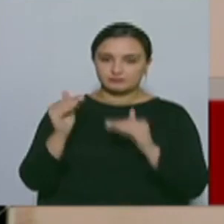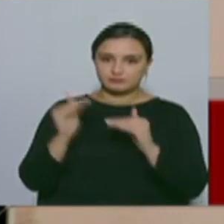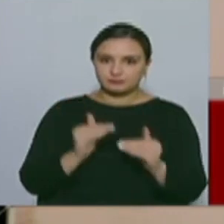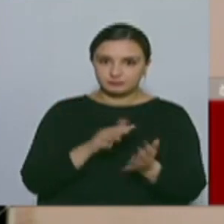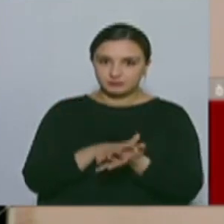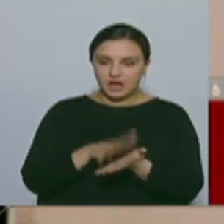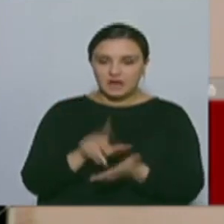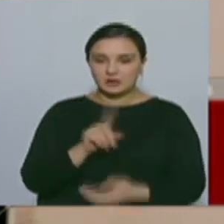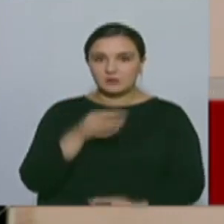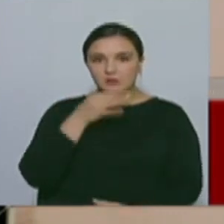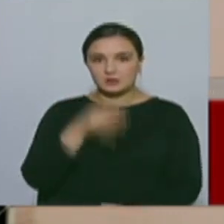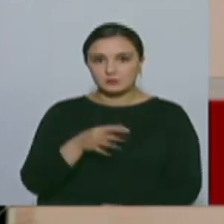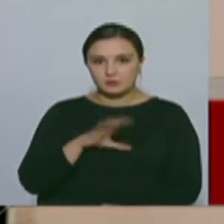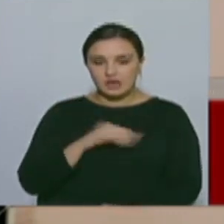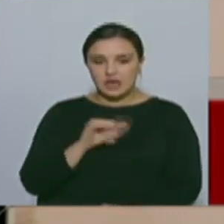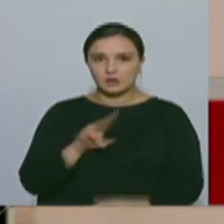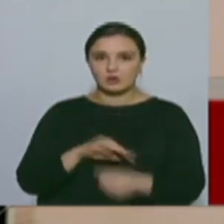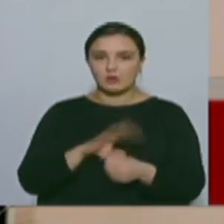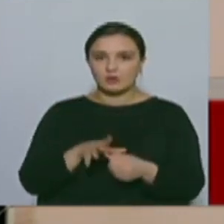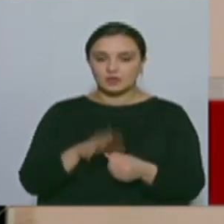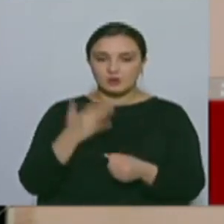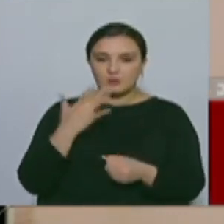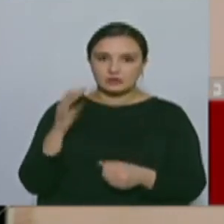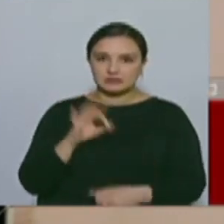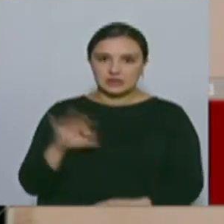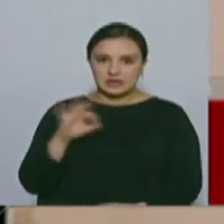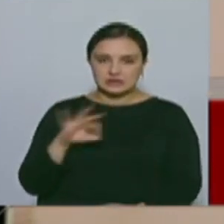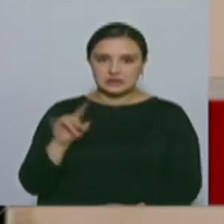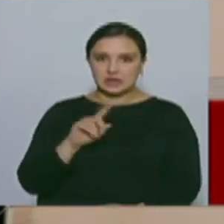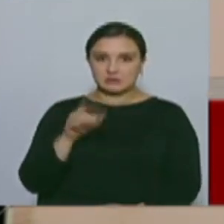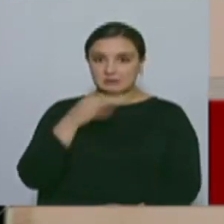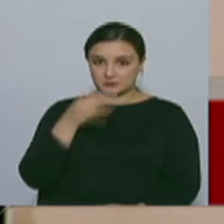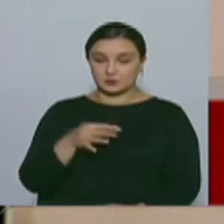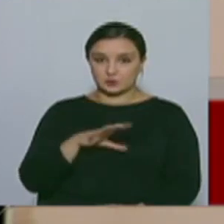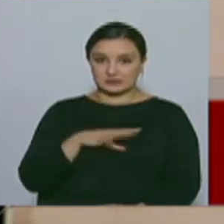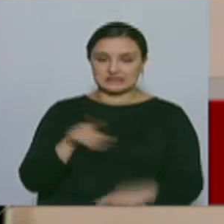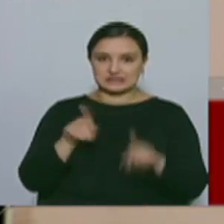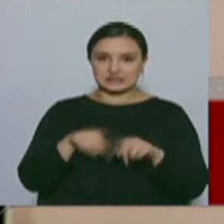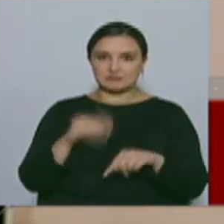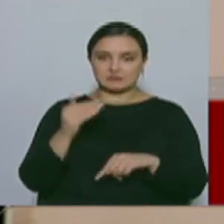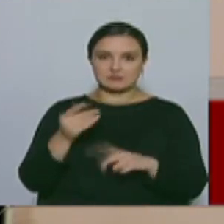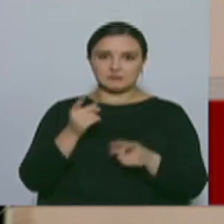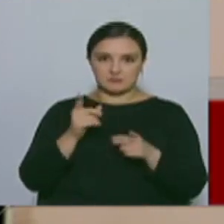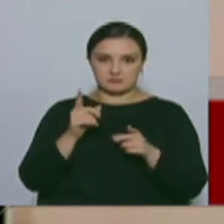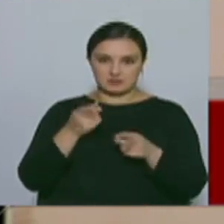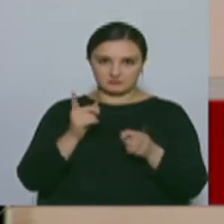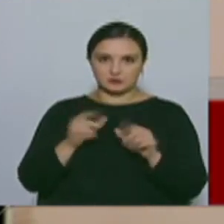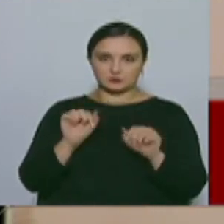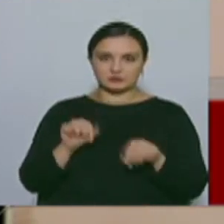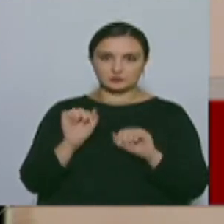ამაზე რამე პასუხები ქონდეს, ან კორონა პოლიტიკაზე ქონდეს რამე პასუხები, ისეთი, რომელსაც მას მართლა შეუძლია